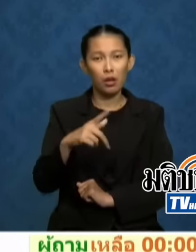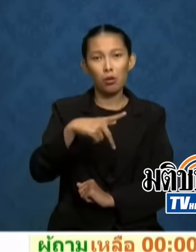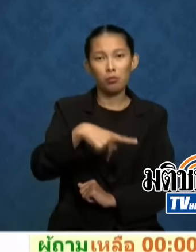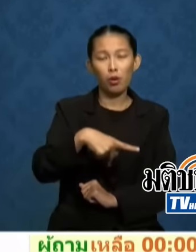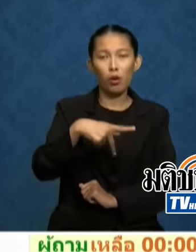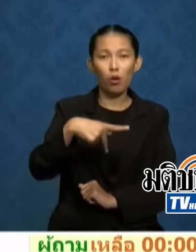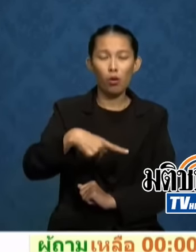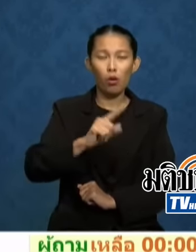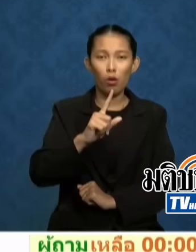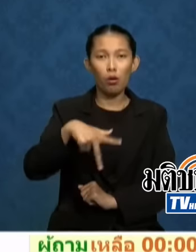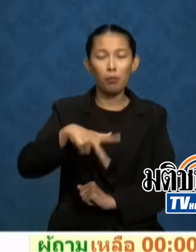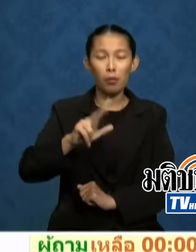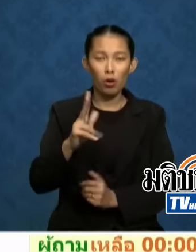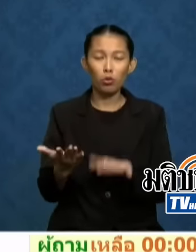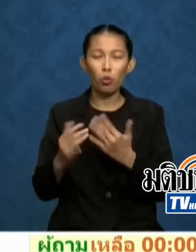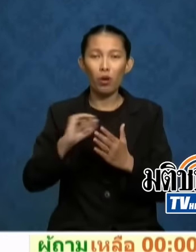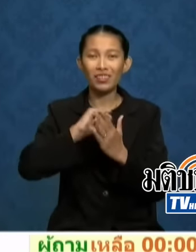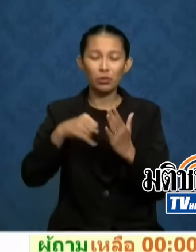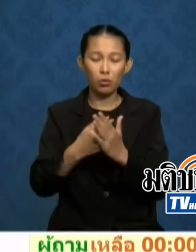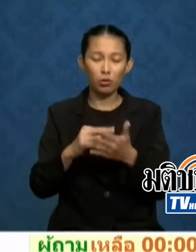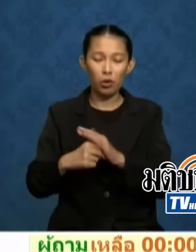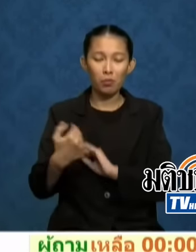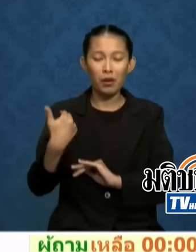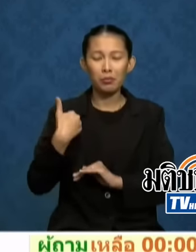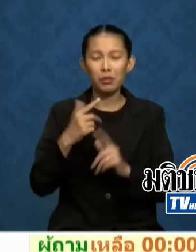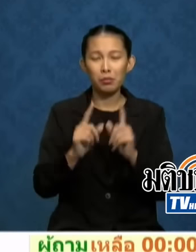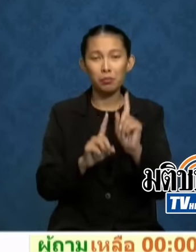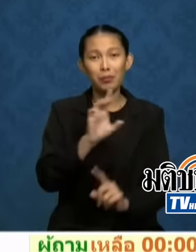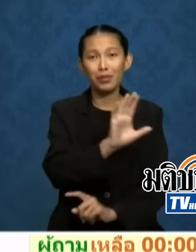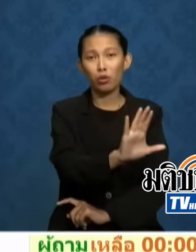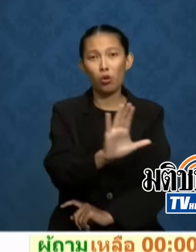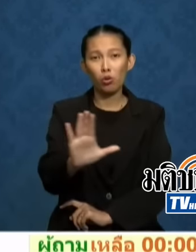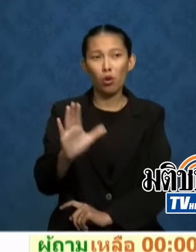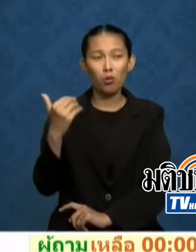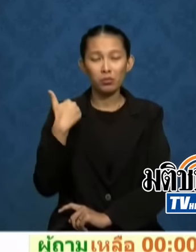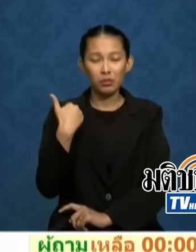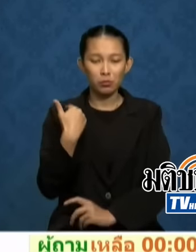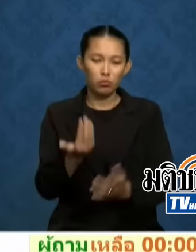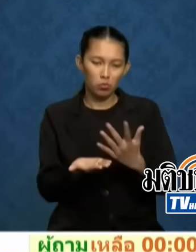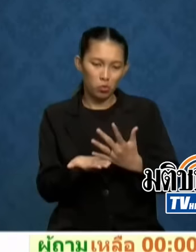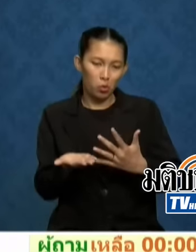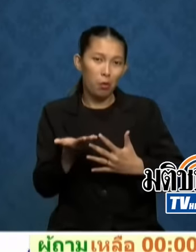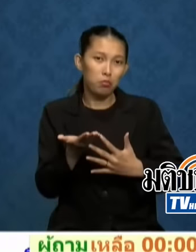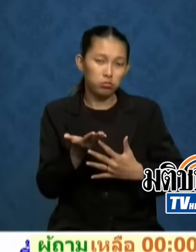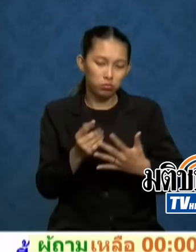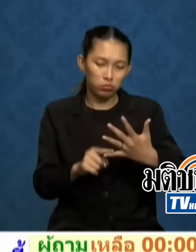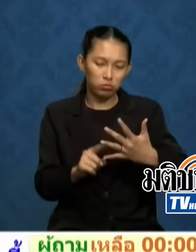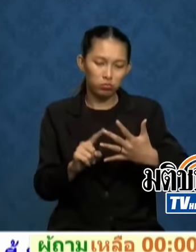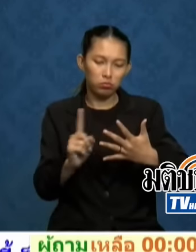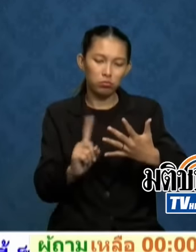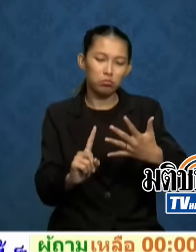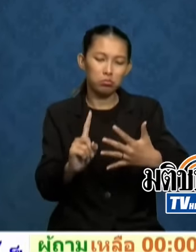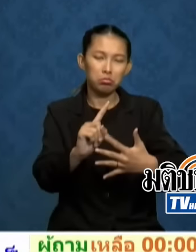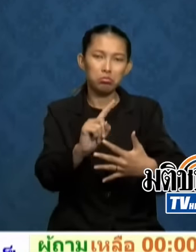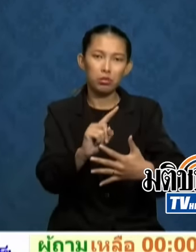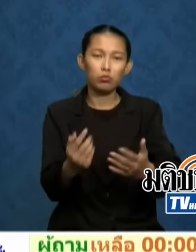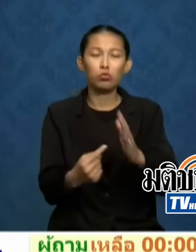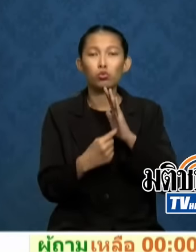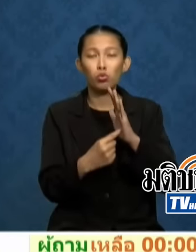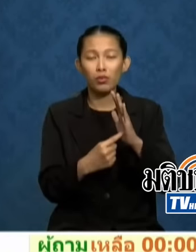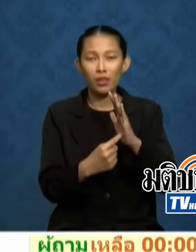หรือจังหวัดเองนะครับเขาก็จะมีการประเมินสถานการณ์ว่าภัยที่จะเกิดขึ้นเนี่ยมันอยู่ระดับที่อย่างไรนะครับเช่น